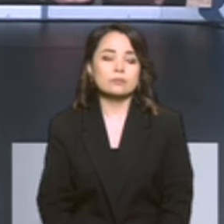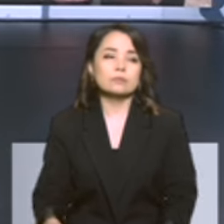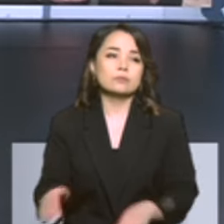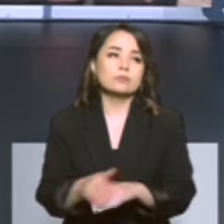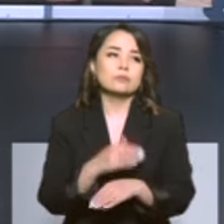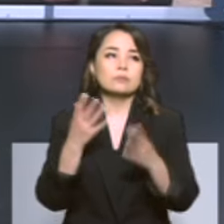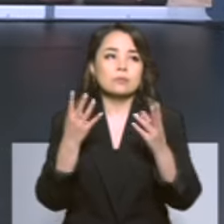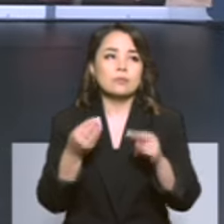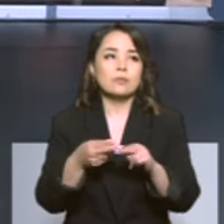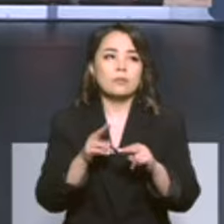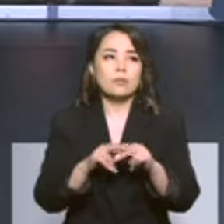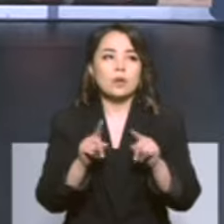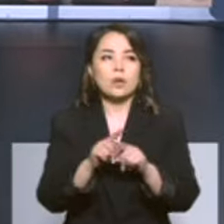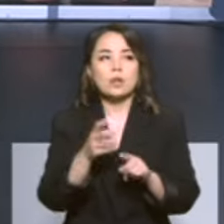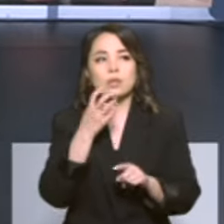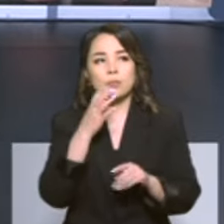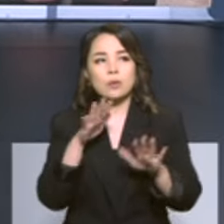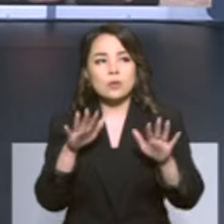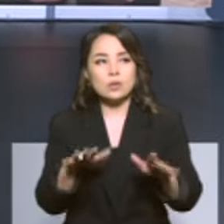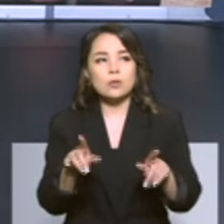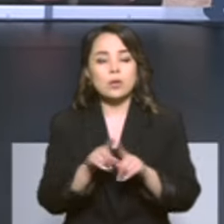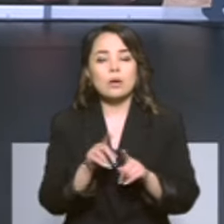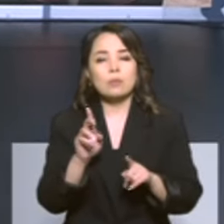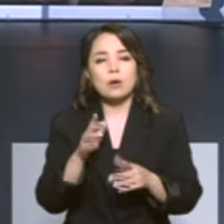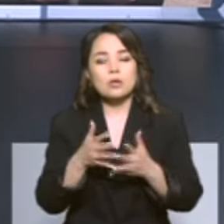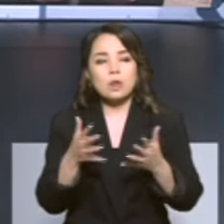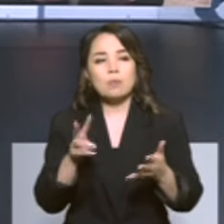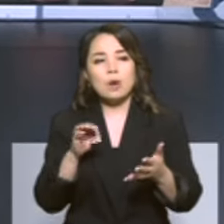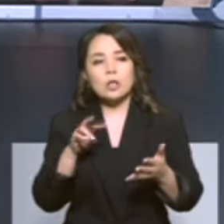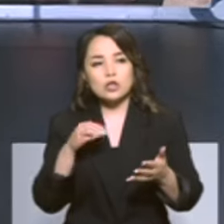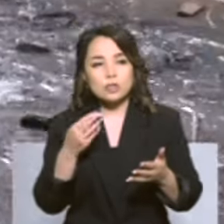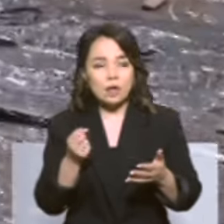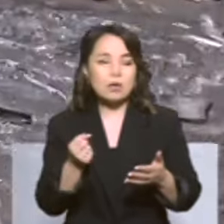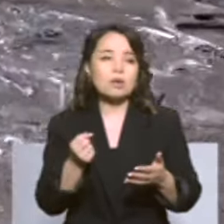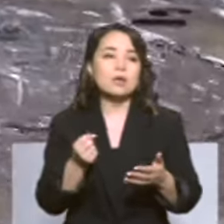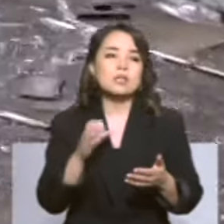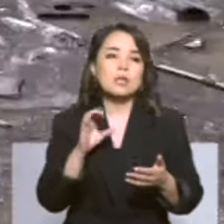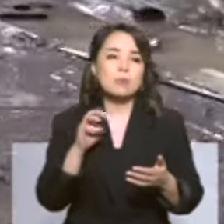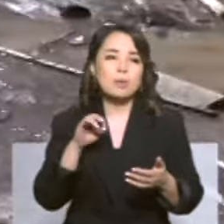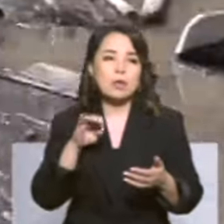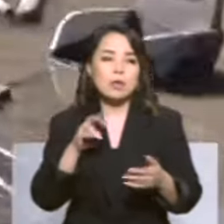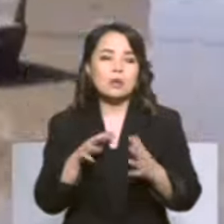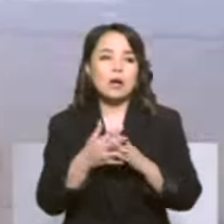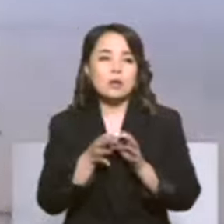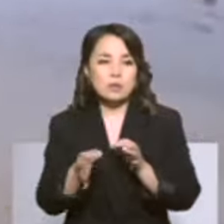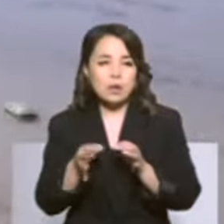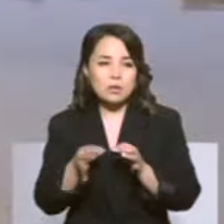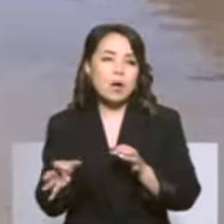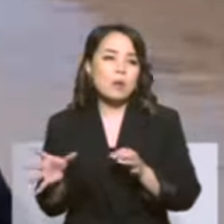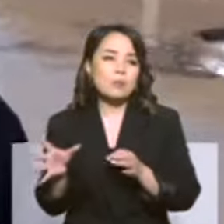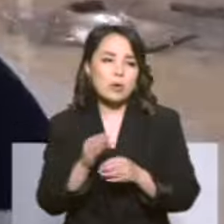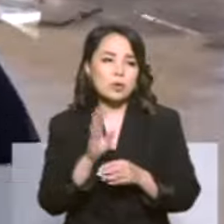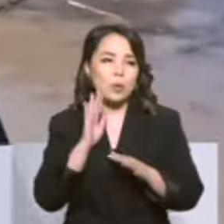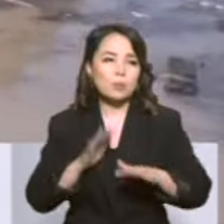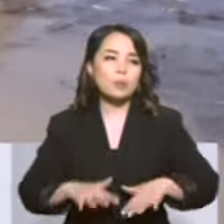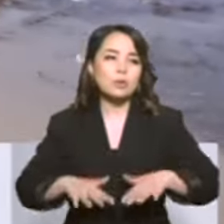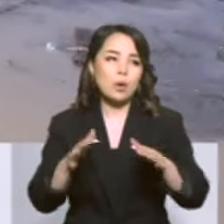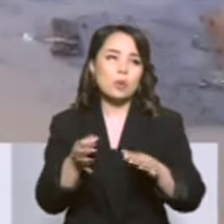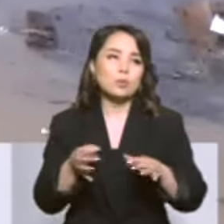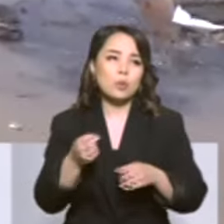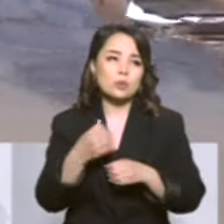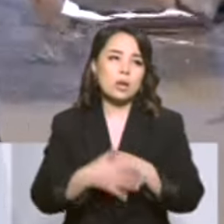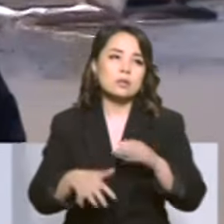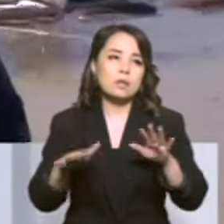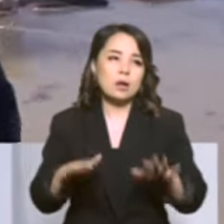Қызылжар ауданында тепличная, Боголюбова, большая малышка, семипалатная сынды тағы басты ауылдарды су басты. Аудан орталығы Бескөл